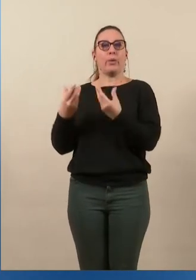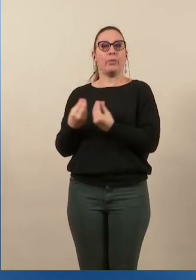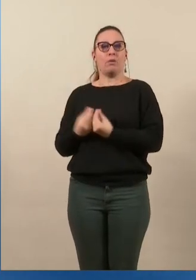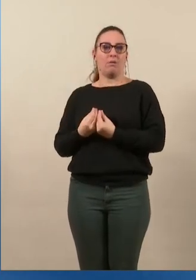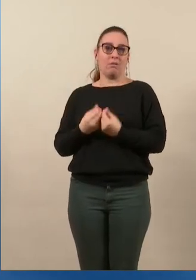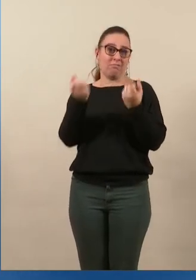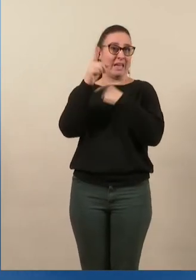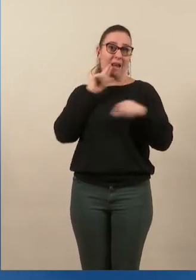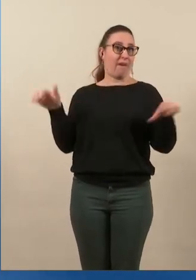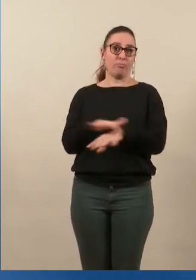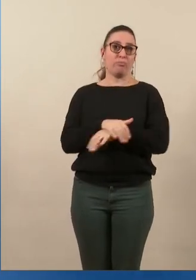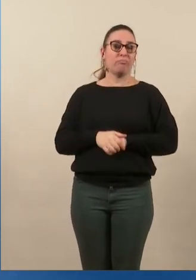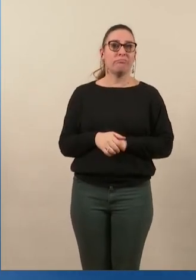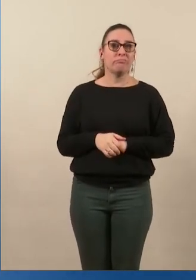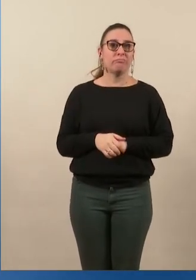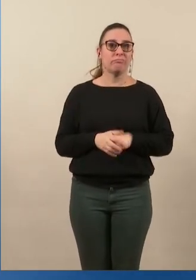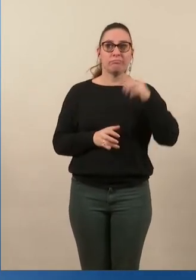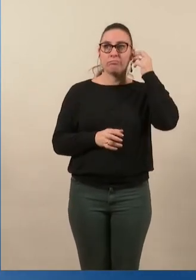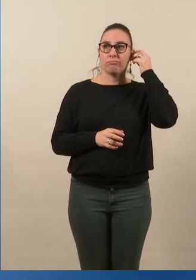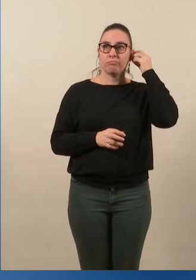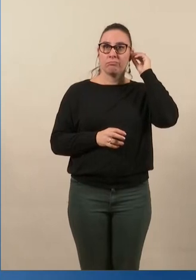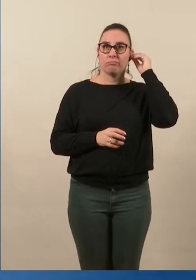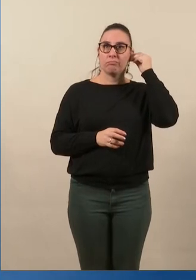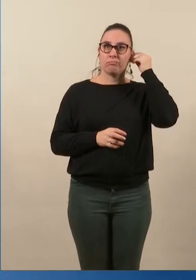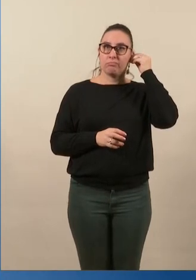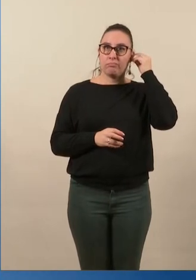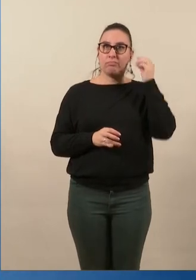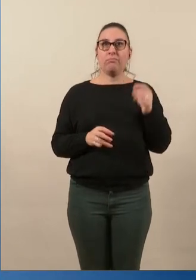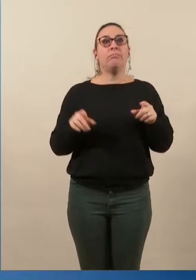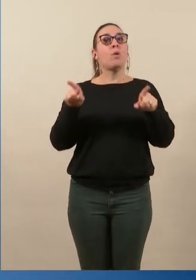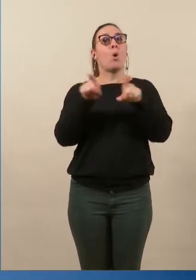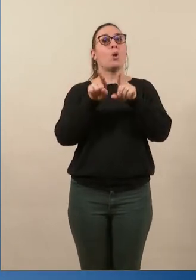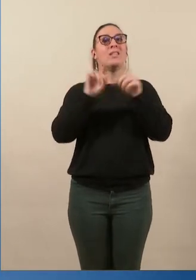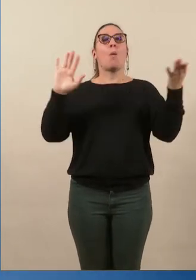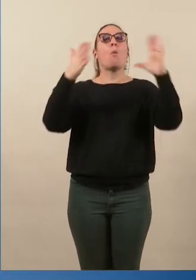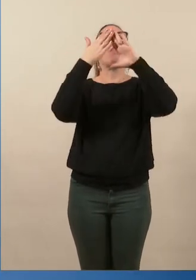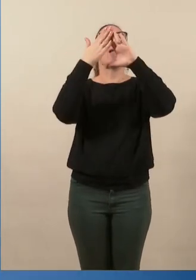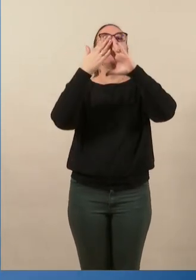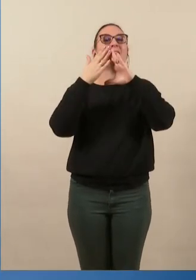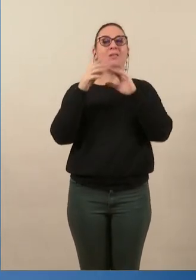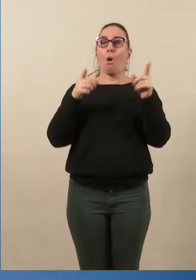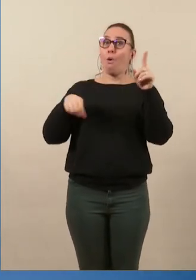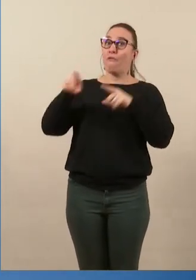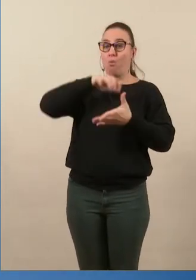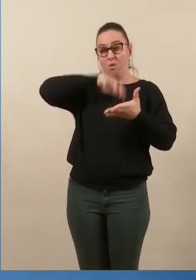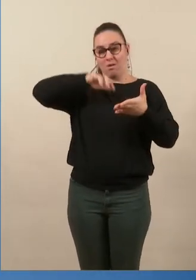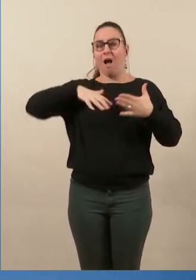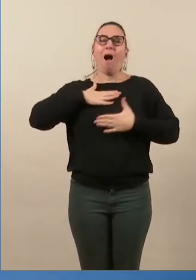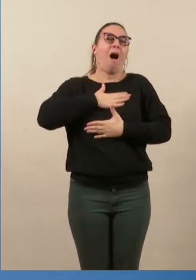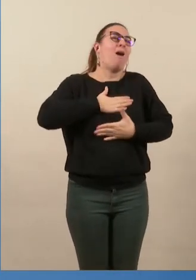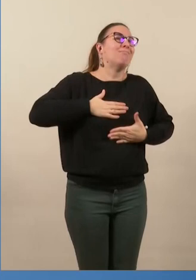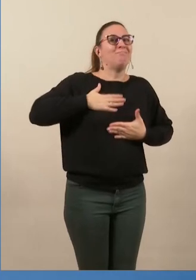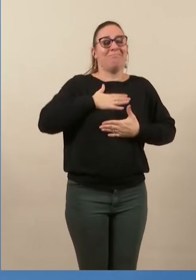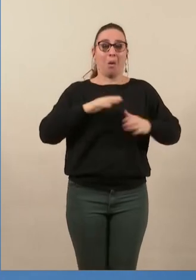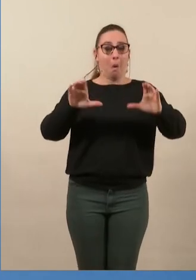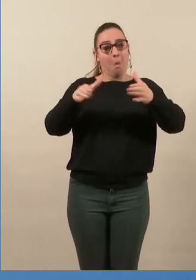invisibilisez les femmes et ailleurs même item sur la montagne quand vous vous réjouissez que vos